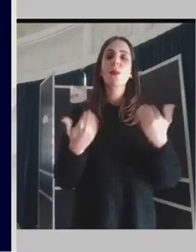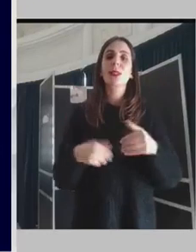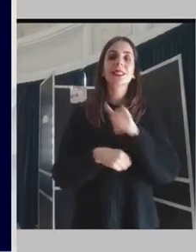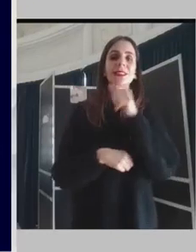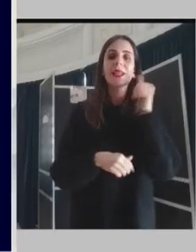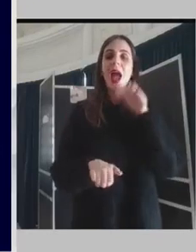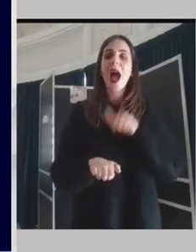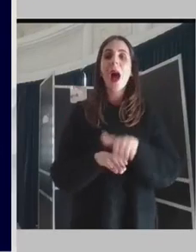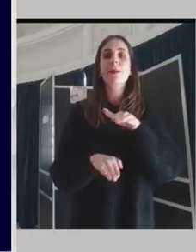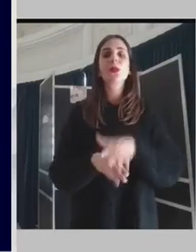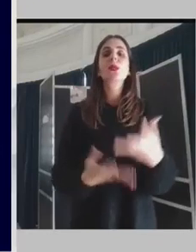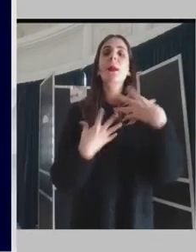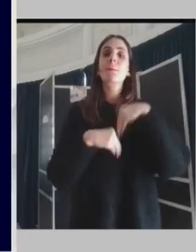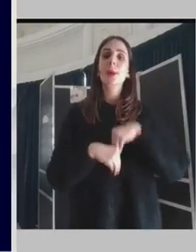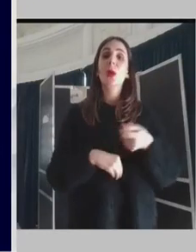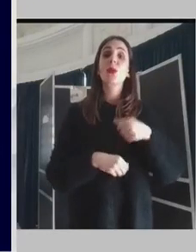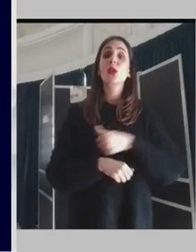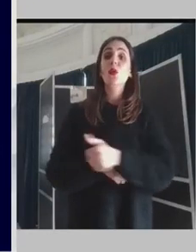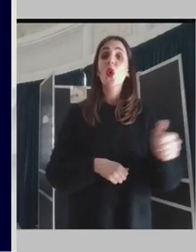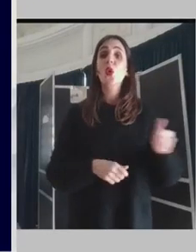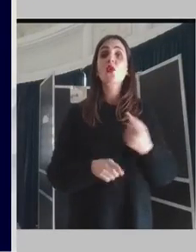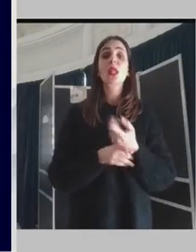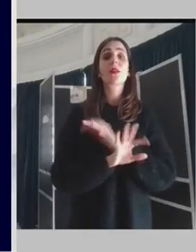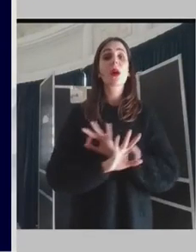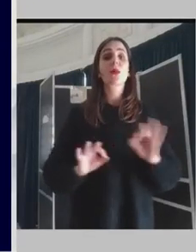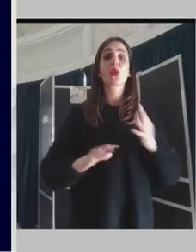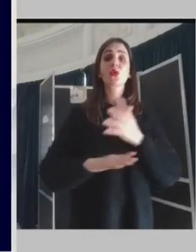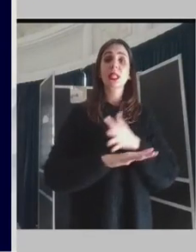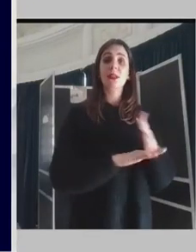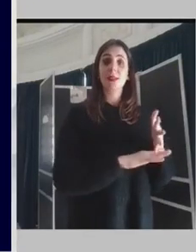abituarsi a cosa fare. Ora,